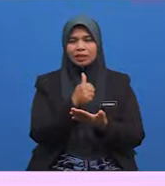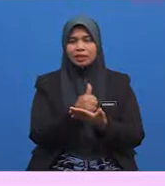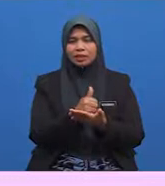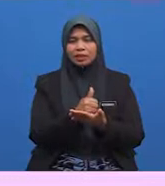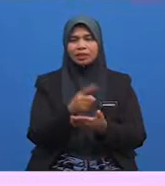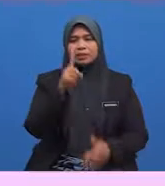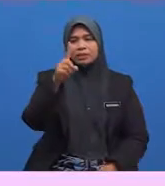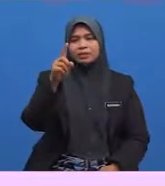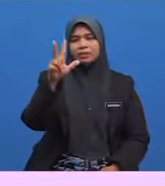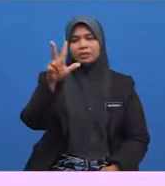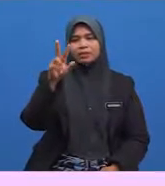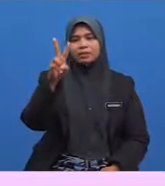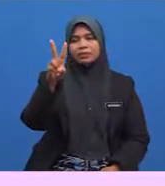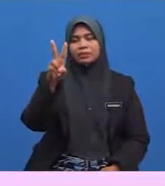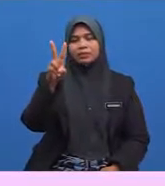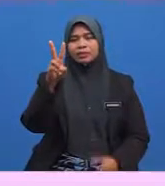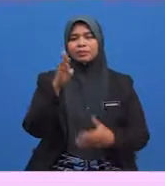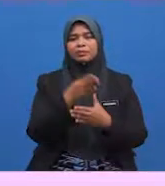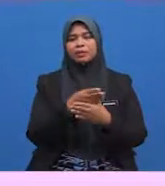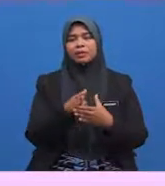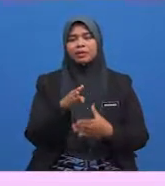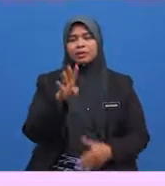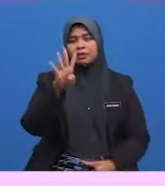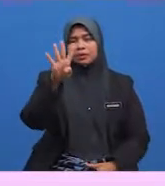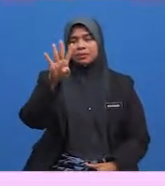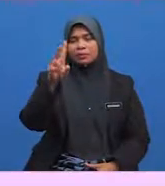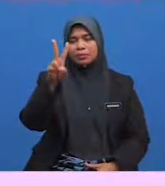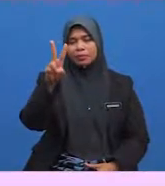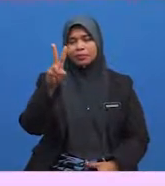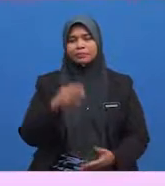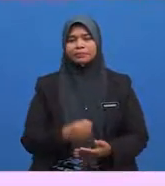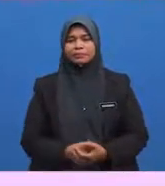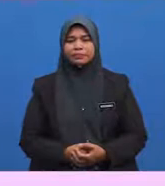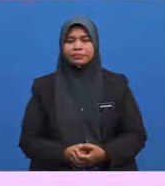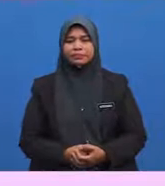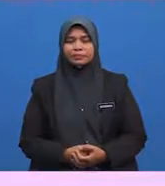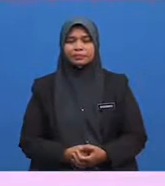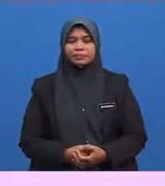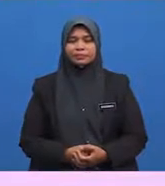132 dan 42 tersebut ke dalam rumus.